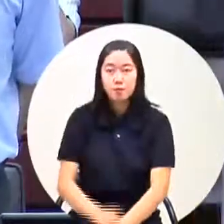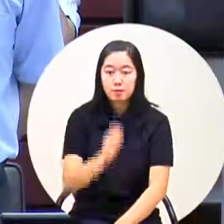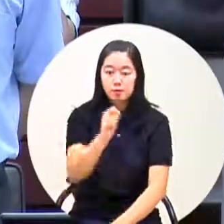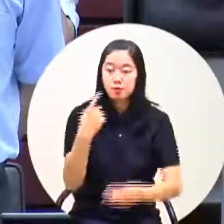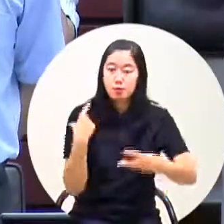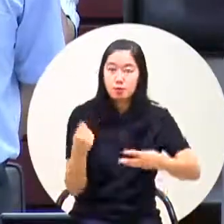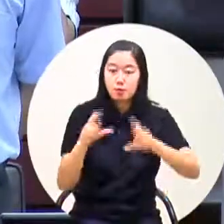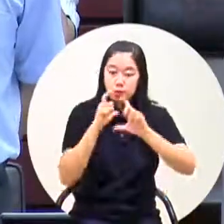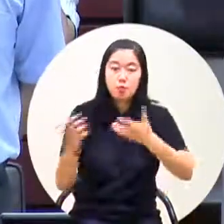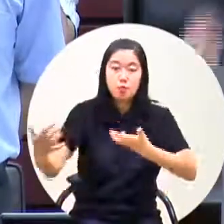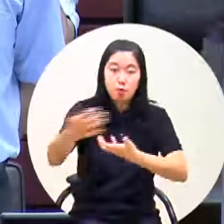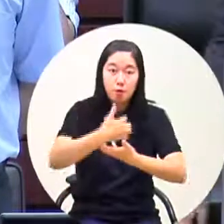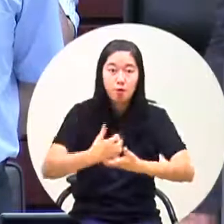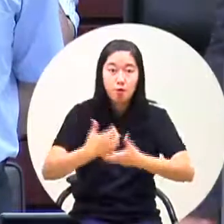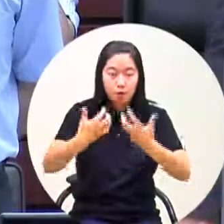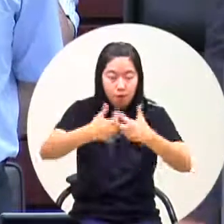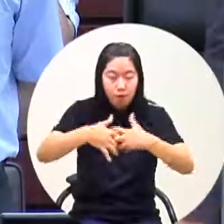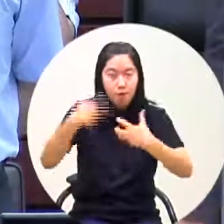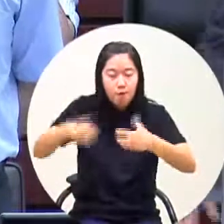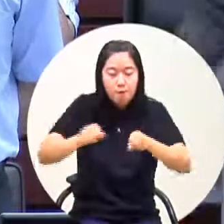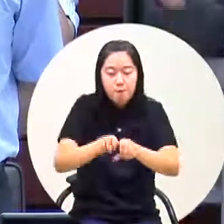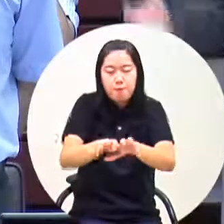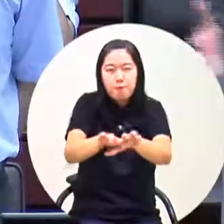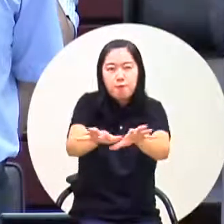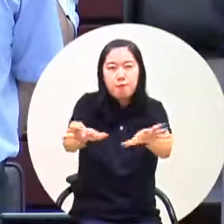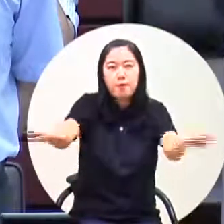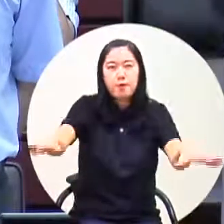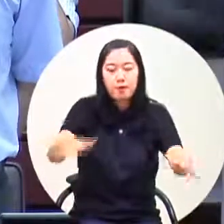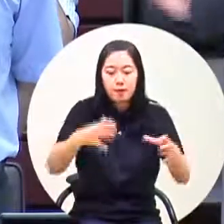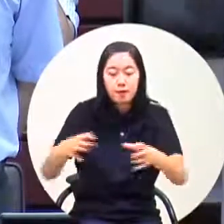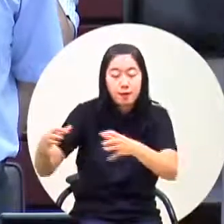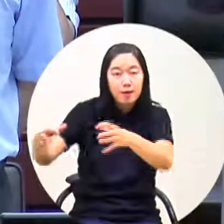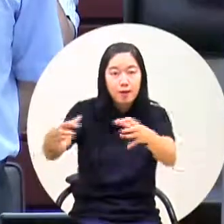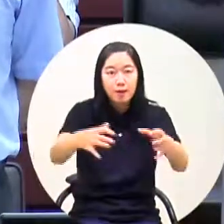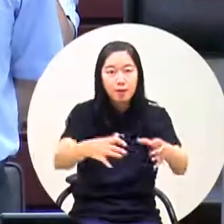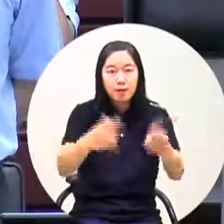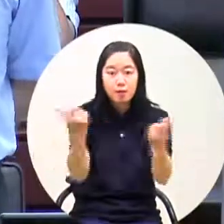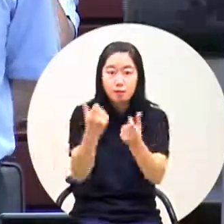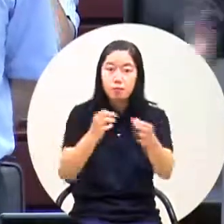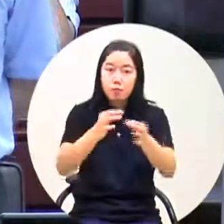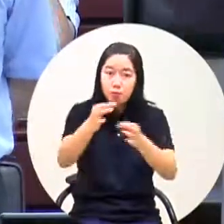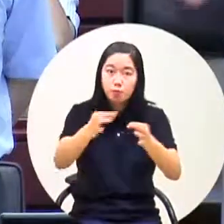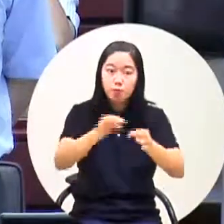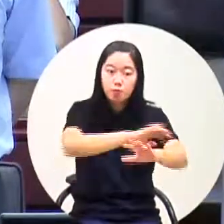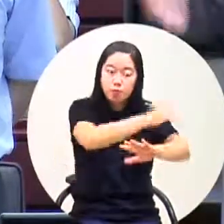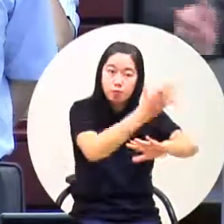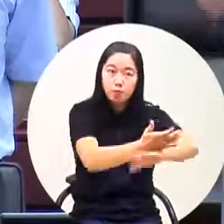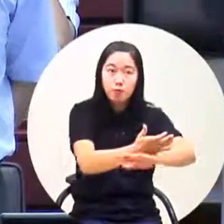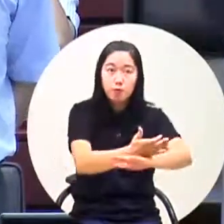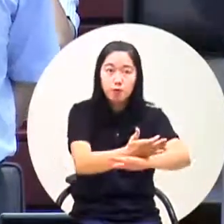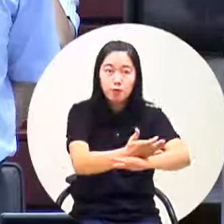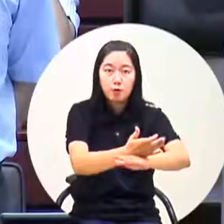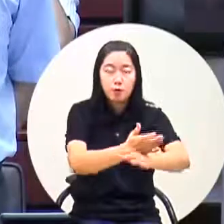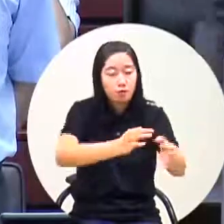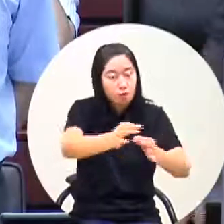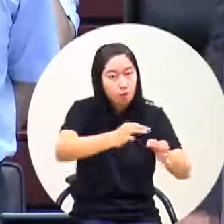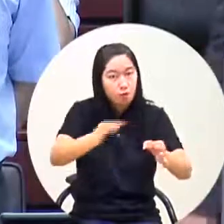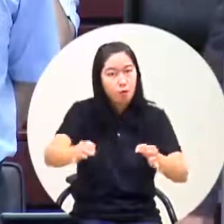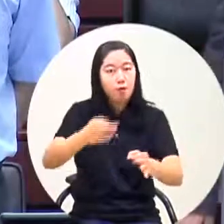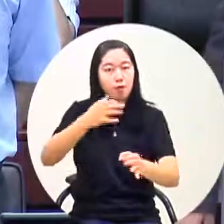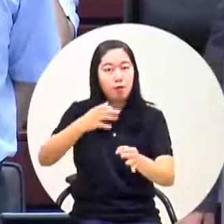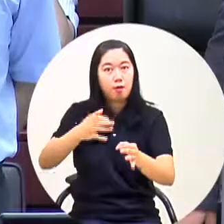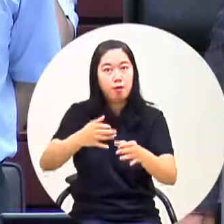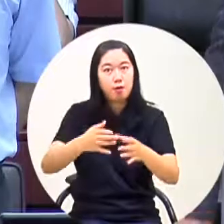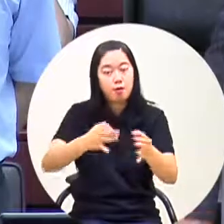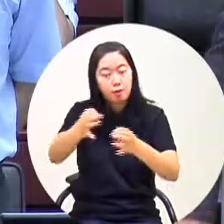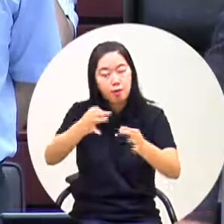是不是可以在更广设这个资源回收机，尤其是在比如说商场或是大的卖场或是什么的，便利民众